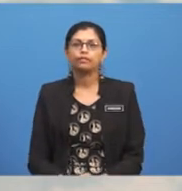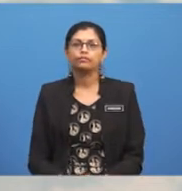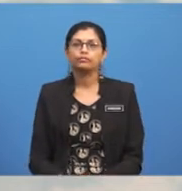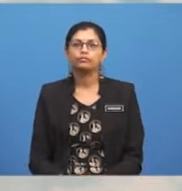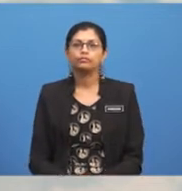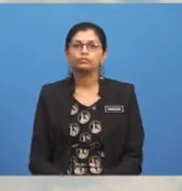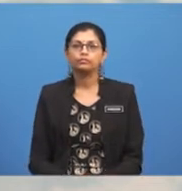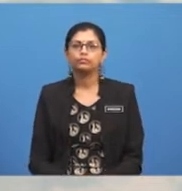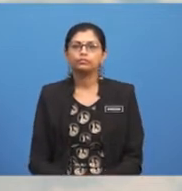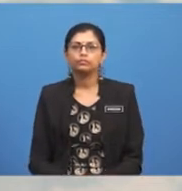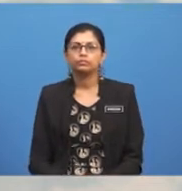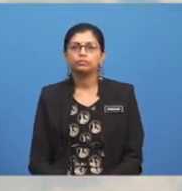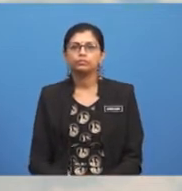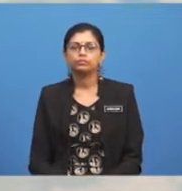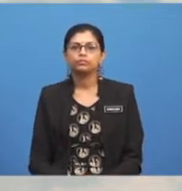6.67 darab